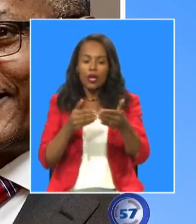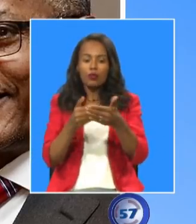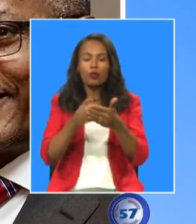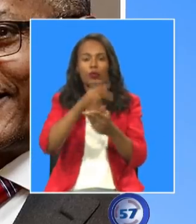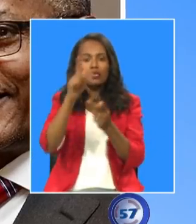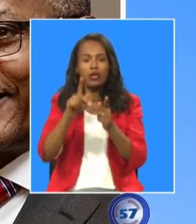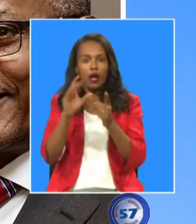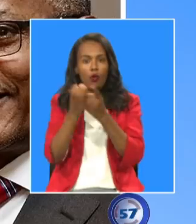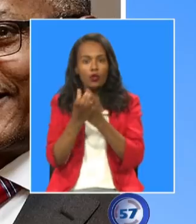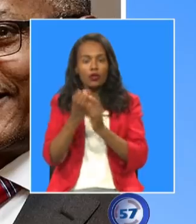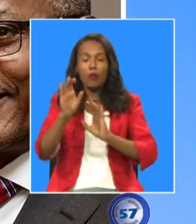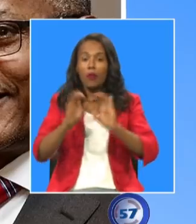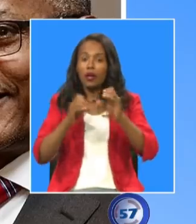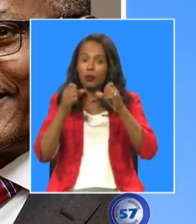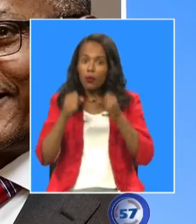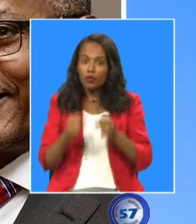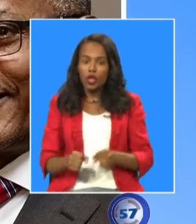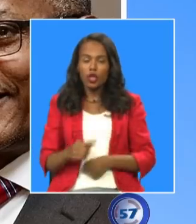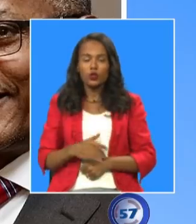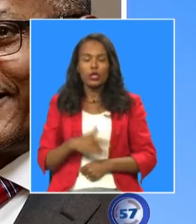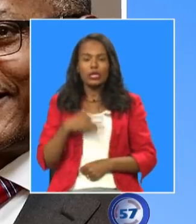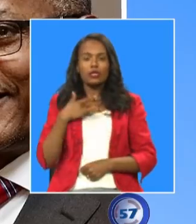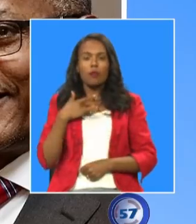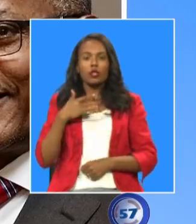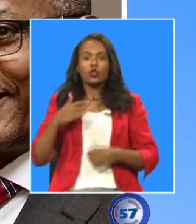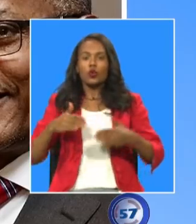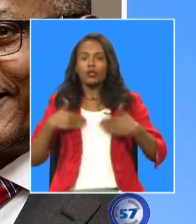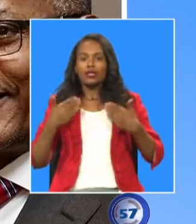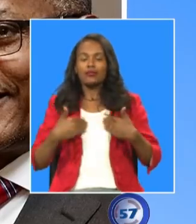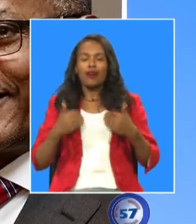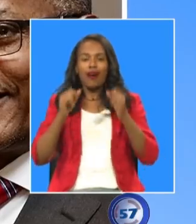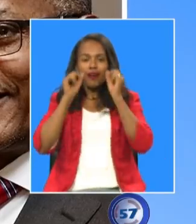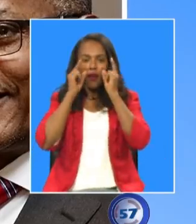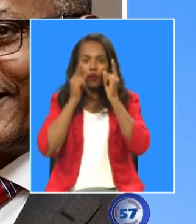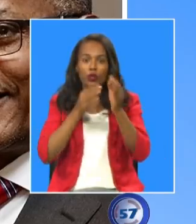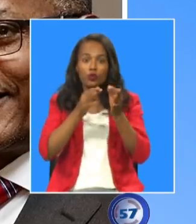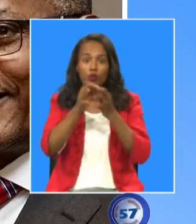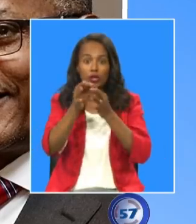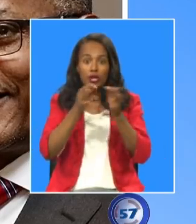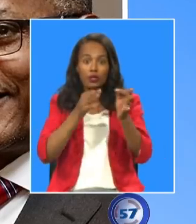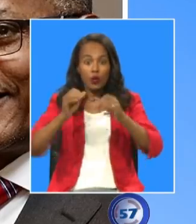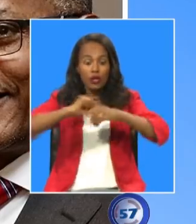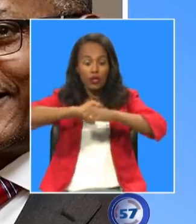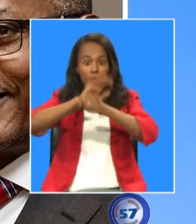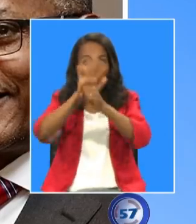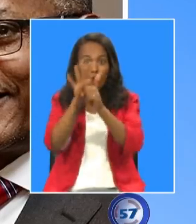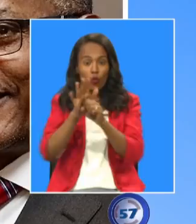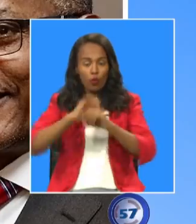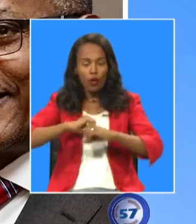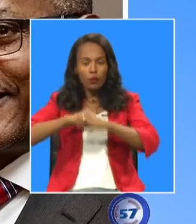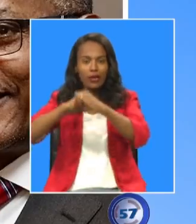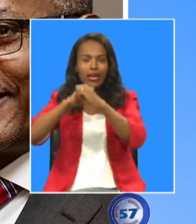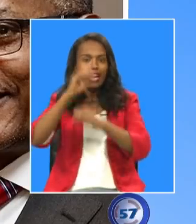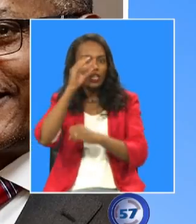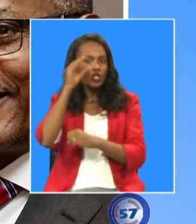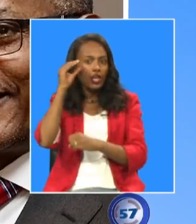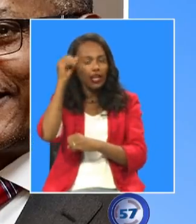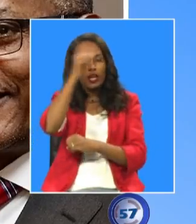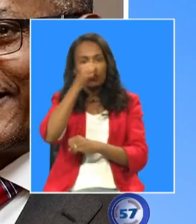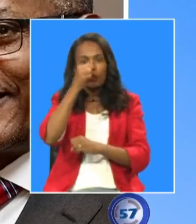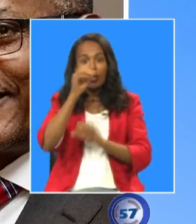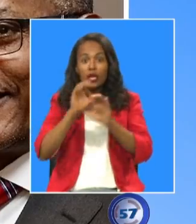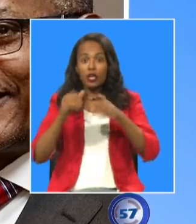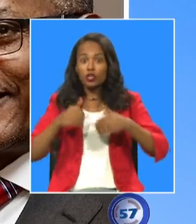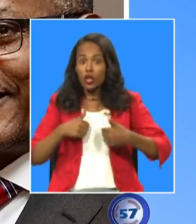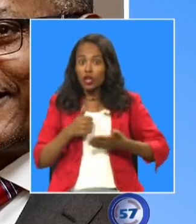ሁኔታ ማካሄድ በመቻላቸው የተሰማቸውን ደስታና አድናቆታቸውንም ገልጿል። የኮቪድ ወረርሽኝን ለመግታት ቻይና ለኢትዮጵያ እያደረገች